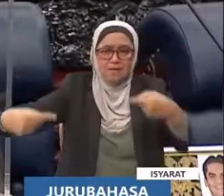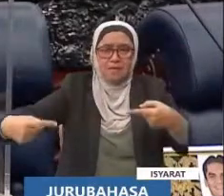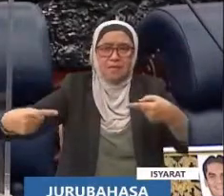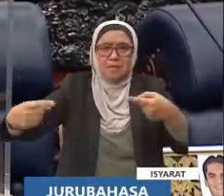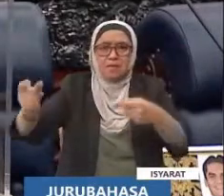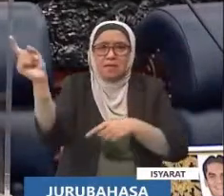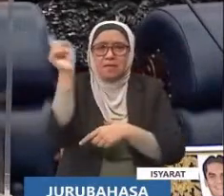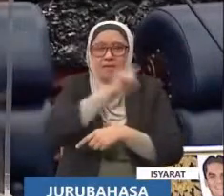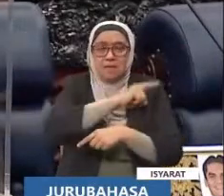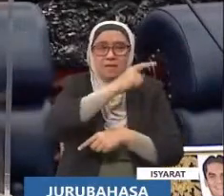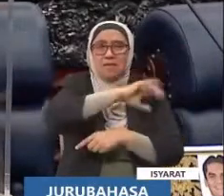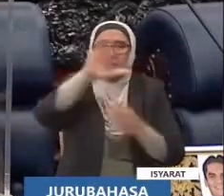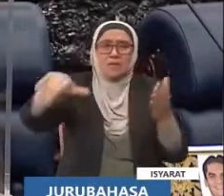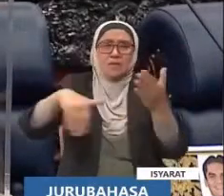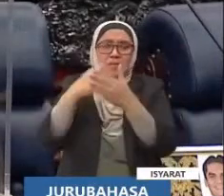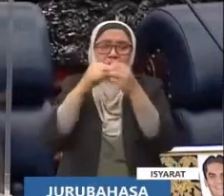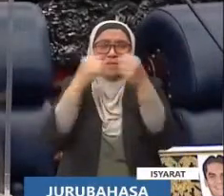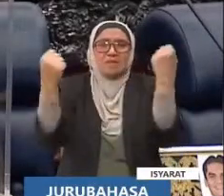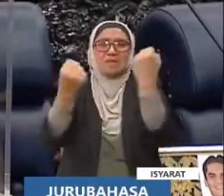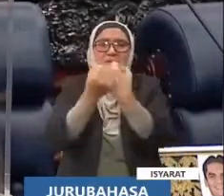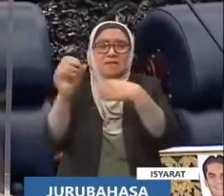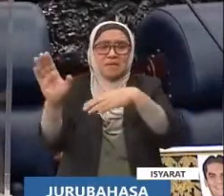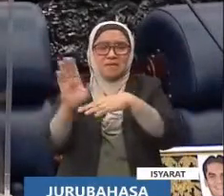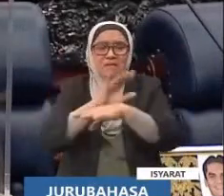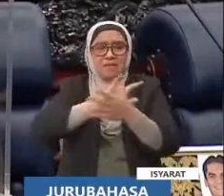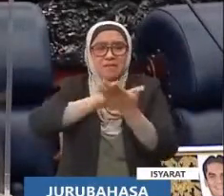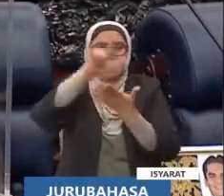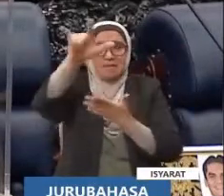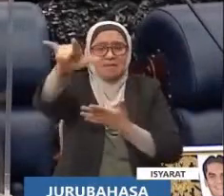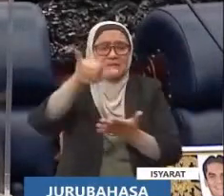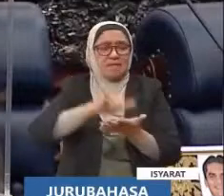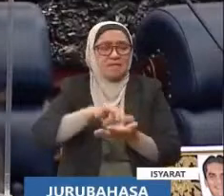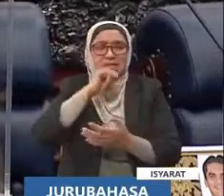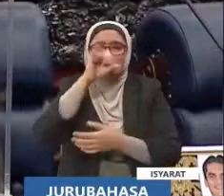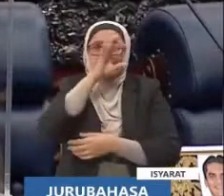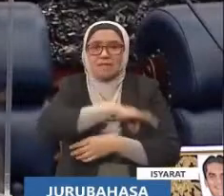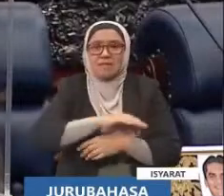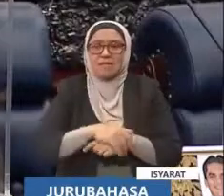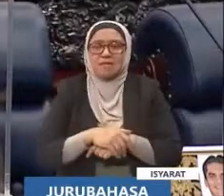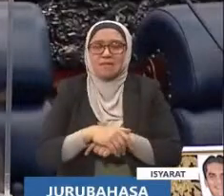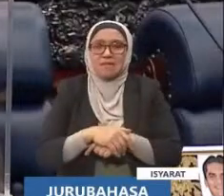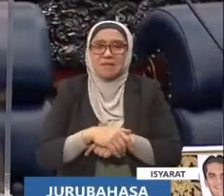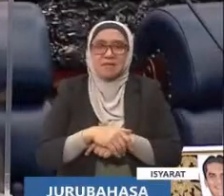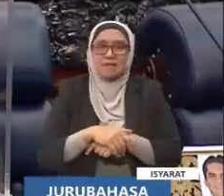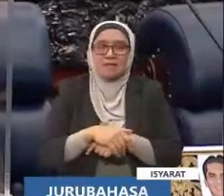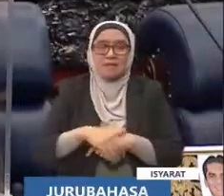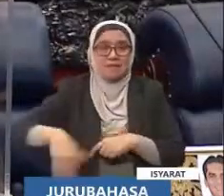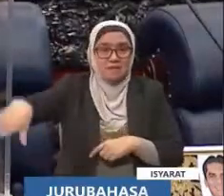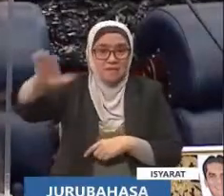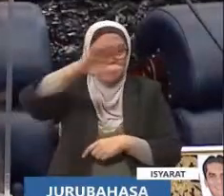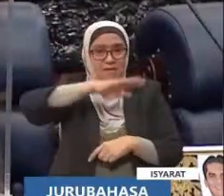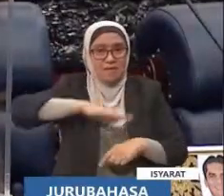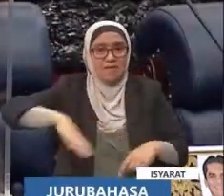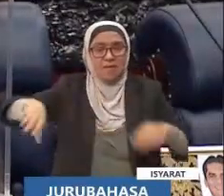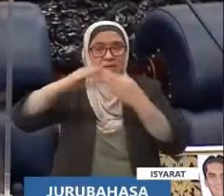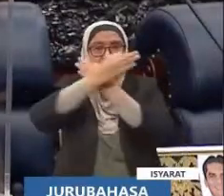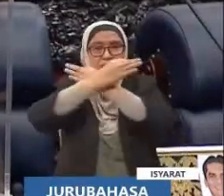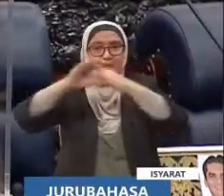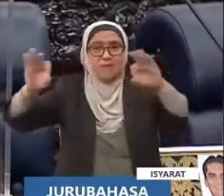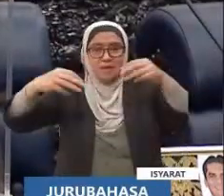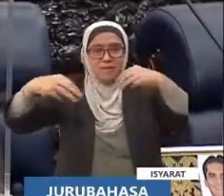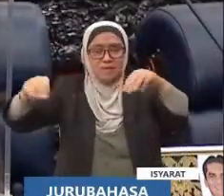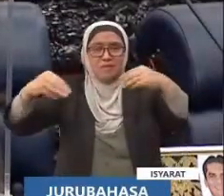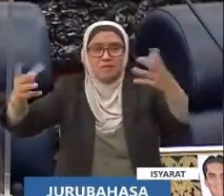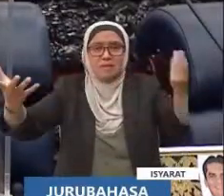penerbangan Tuta untuk tidak perannya yang penting jelas mereka sign dalam satu v-market berkelebat tapi dalam keadaan